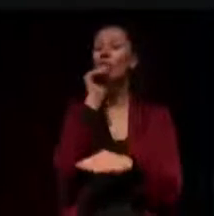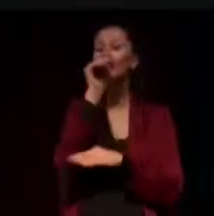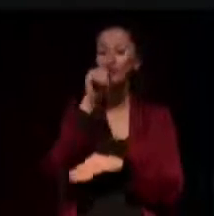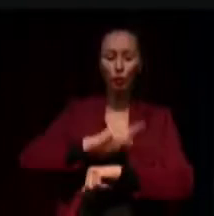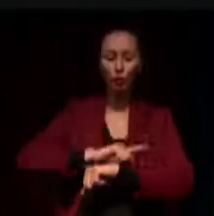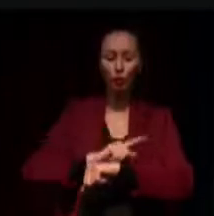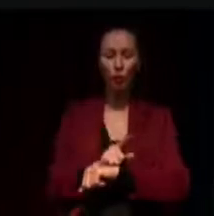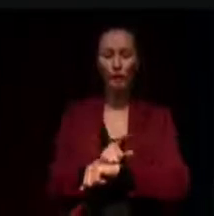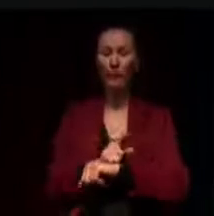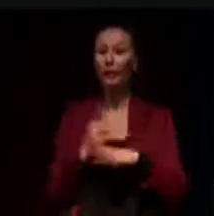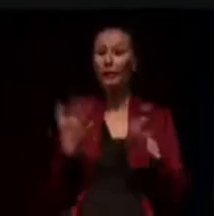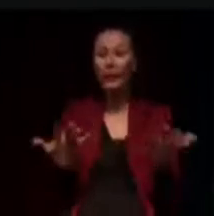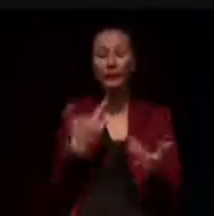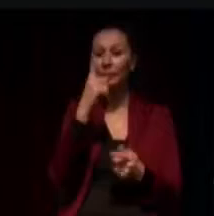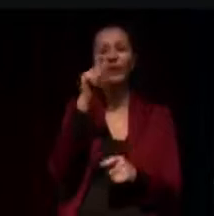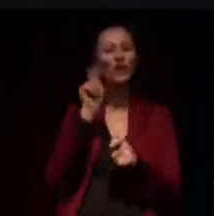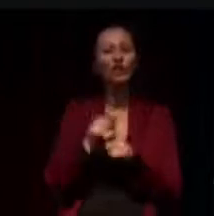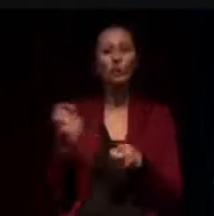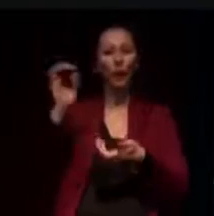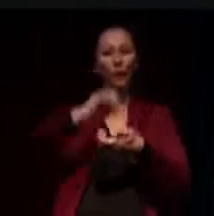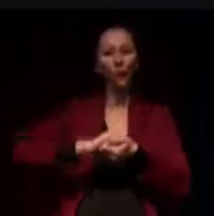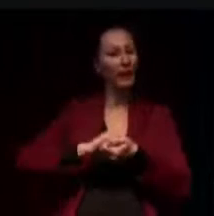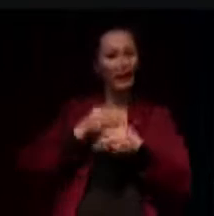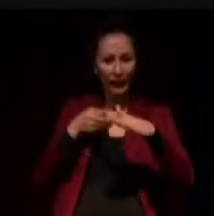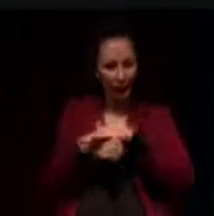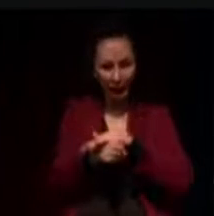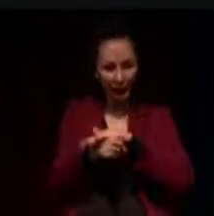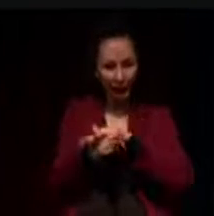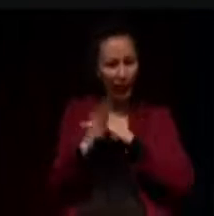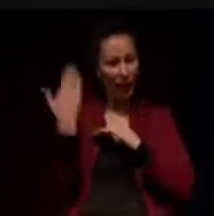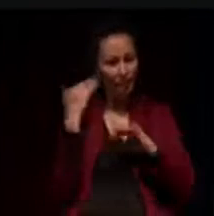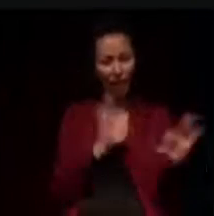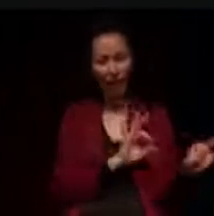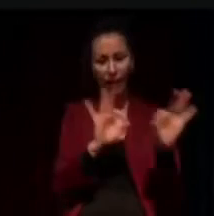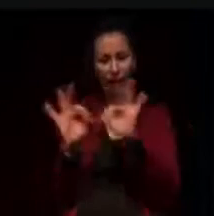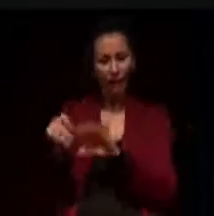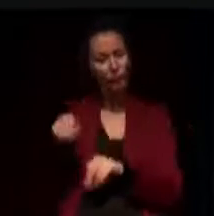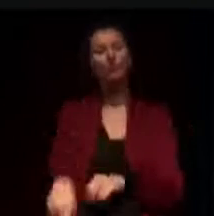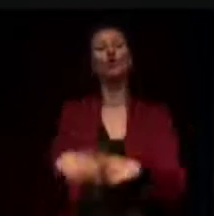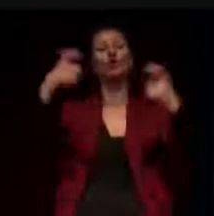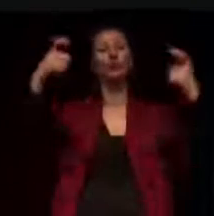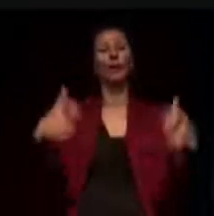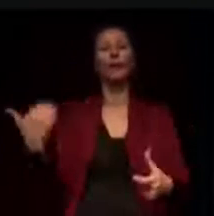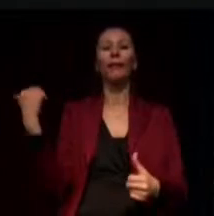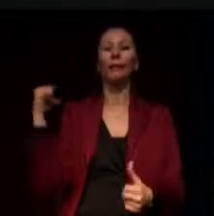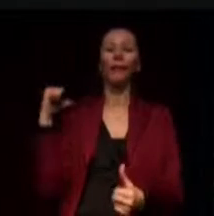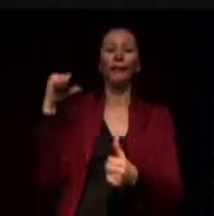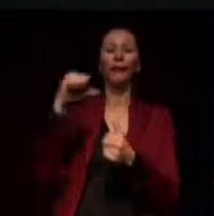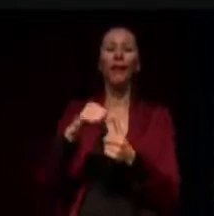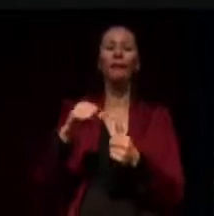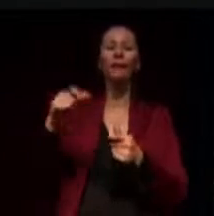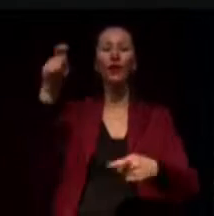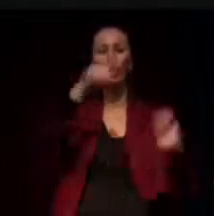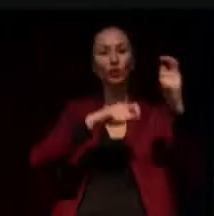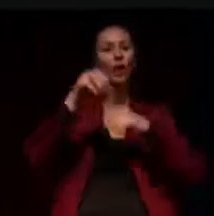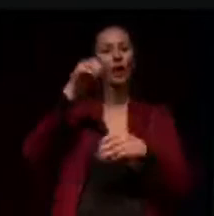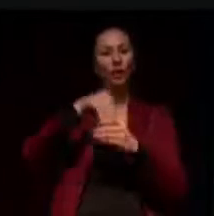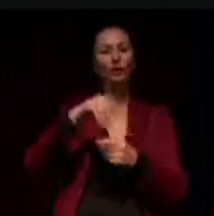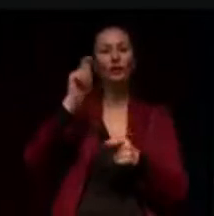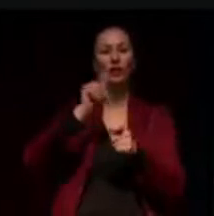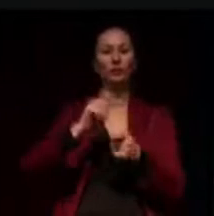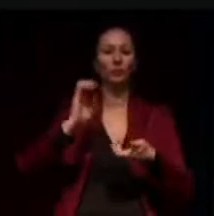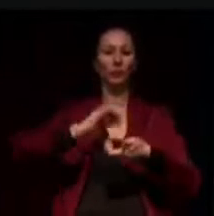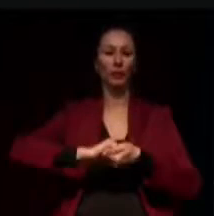yaşadığımız süreçte nasıl bir işbirliği içerisine girdiysek bu şehrin yeniden inşası için işbirliğine de